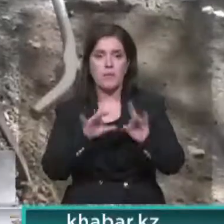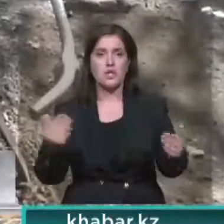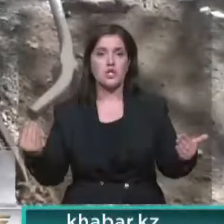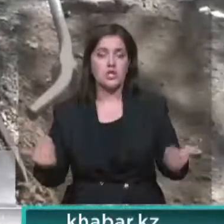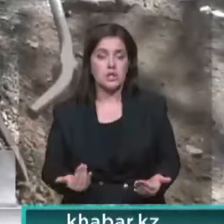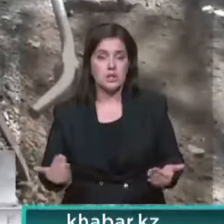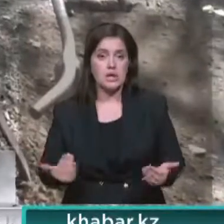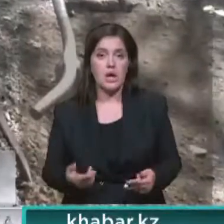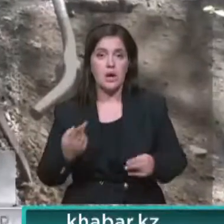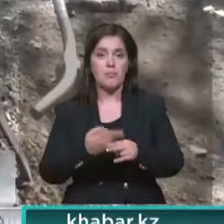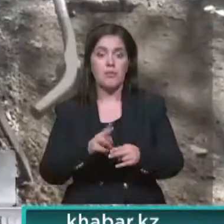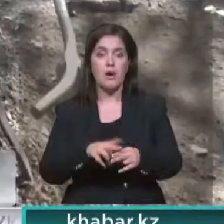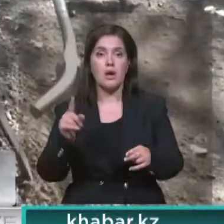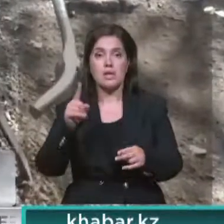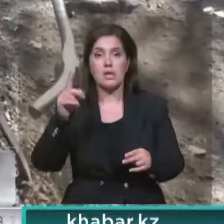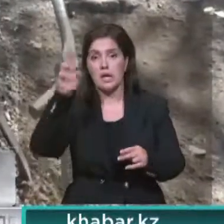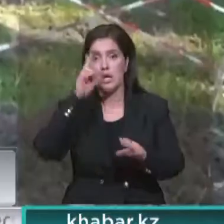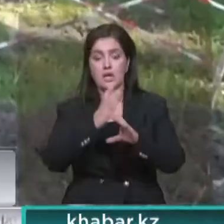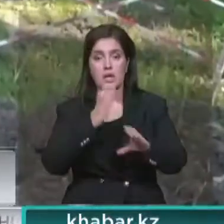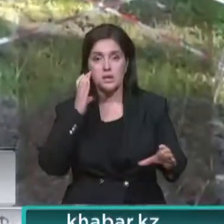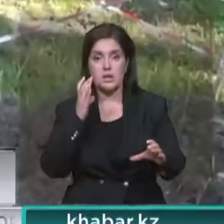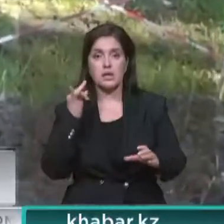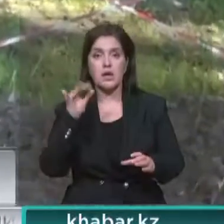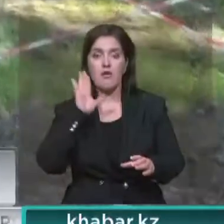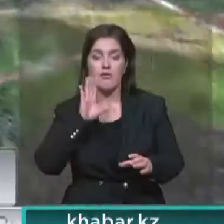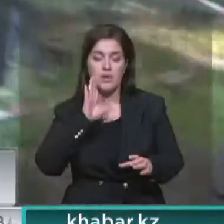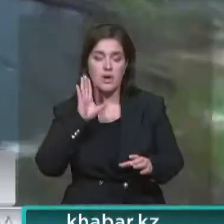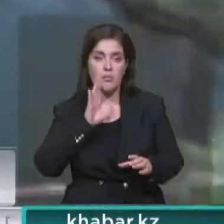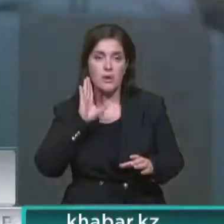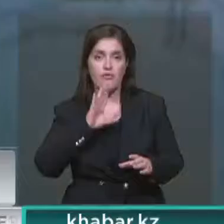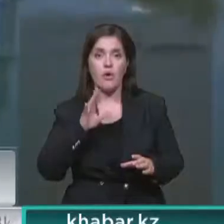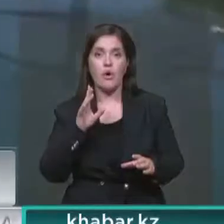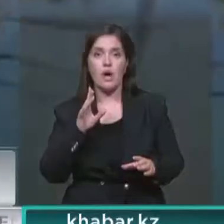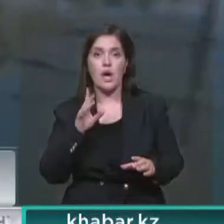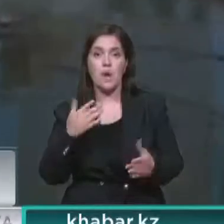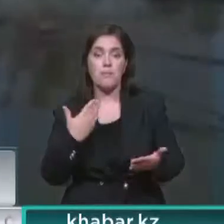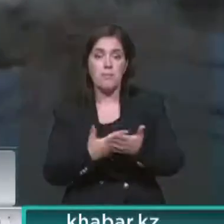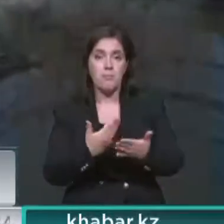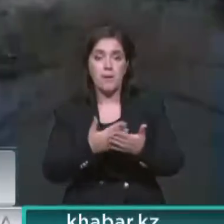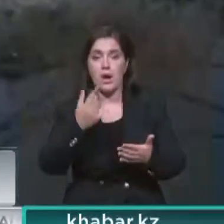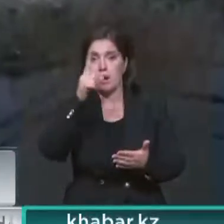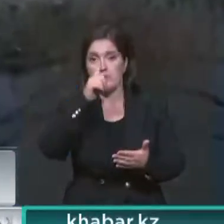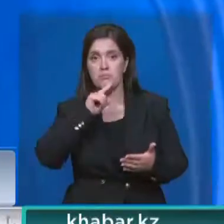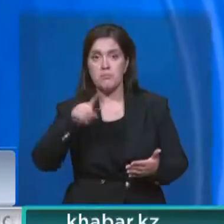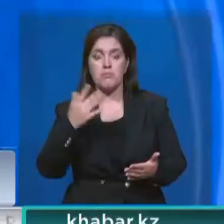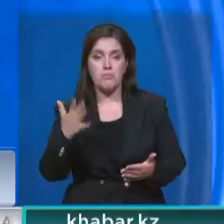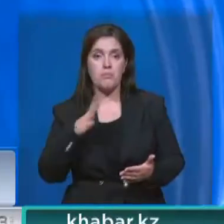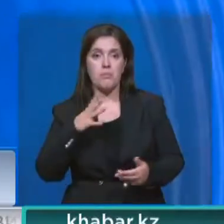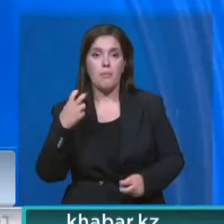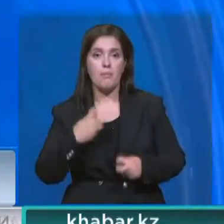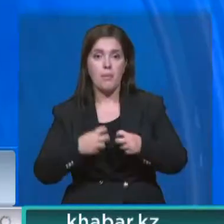аварийном состоянии находится и канализационная система, и водопроводные трубы. Вот здесь, к примеру, полтора месяца назад случился порыв.